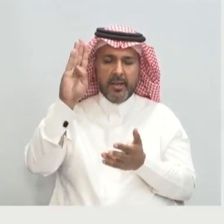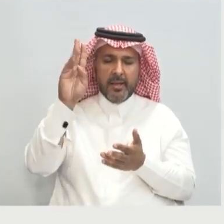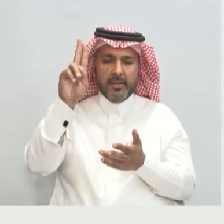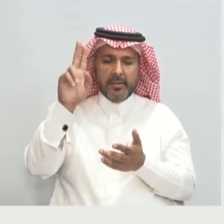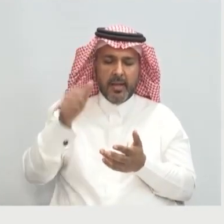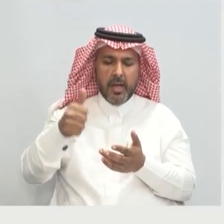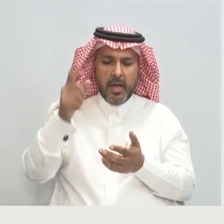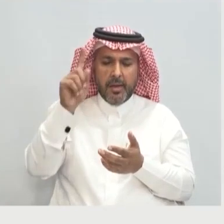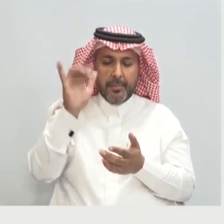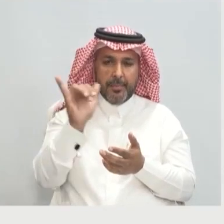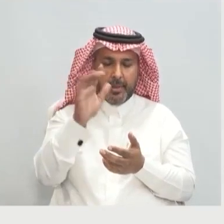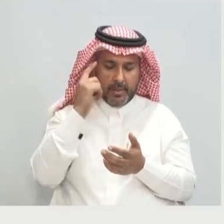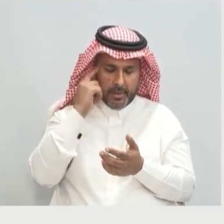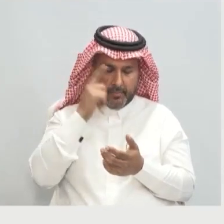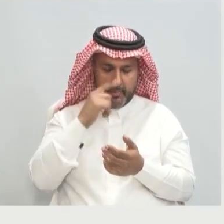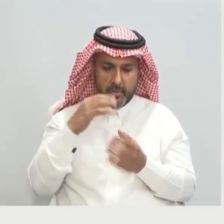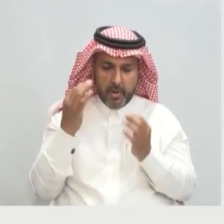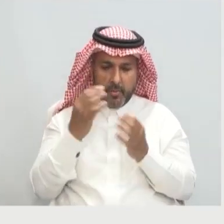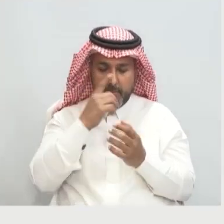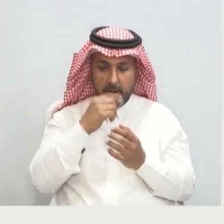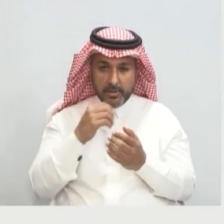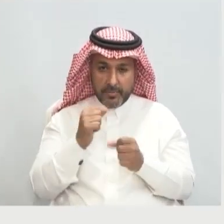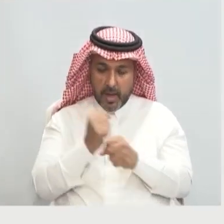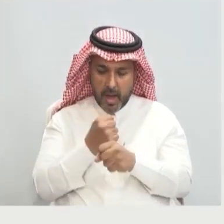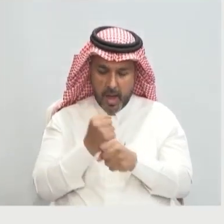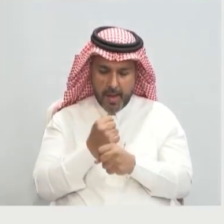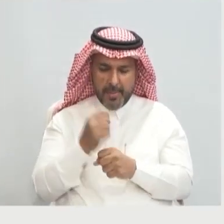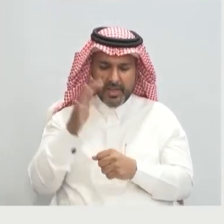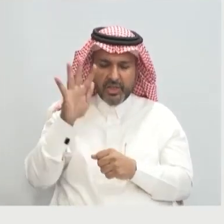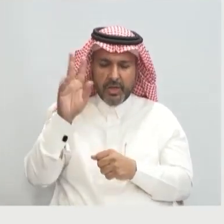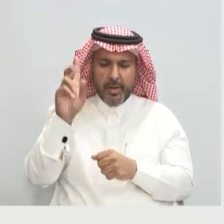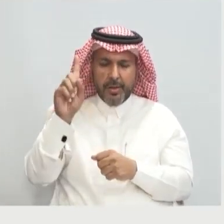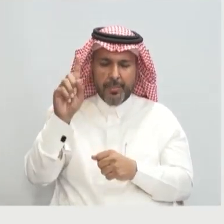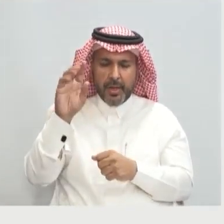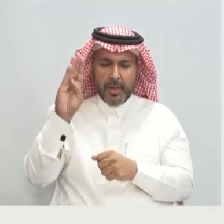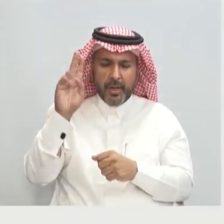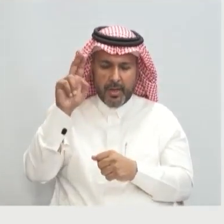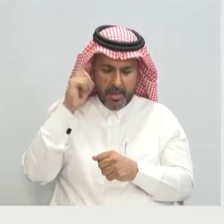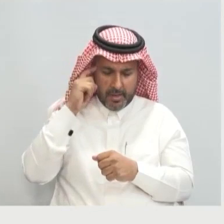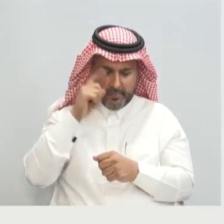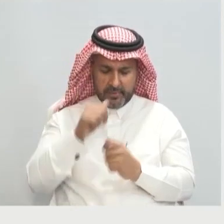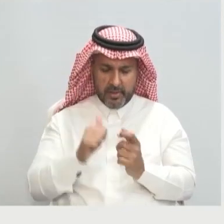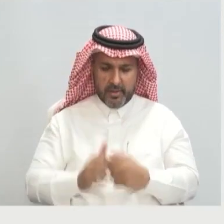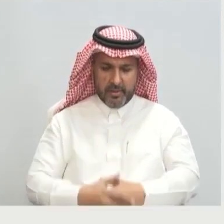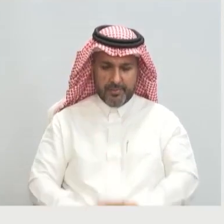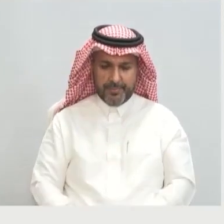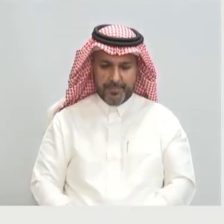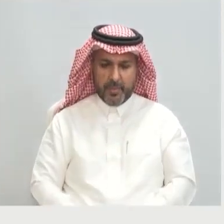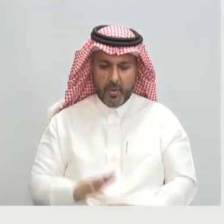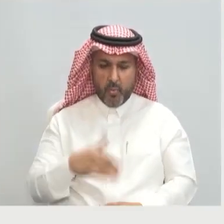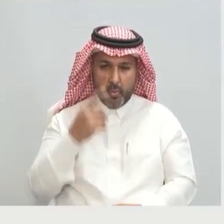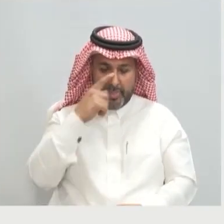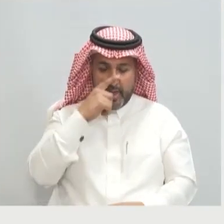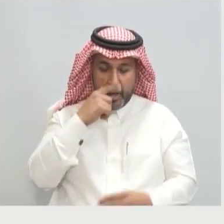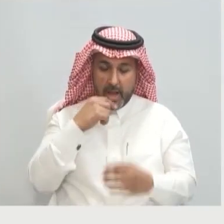ببناء الشبكه حتى لو لم تحتاج الان في حال الاحتياج لا تكون جاهزه ولا تبنى من جديد ذكرنا اجعل الشبكه مفيده